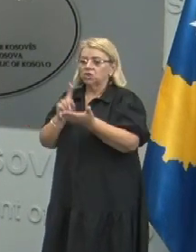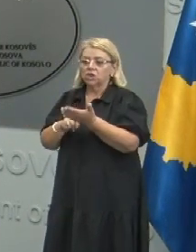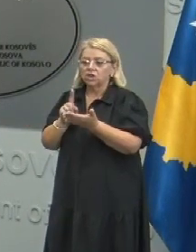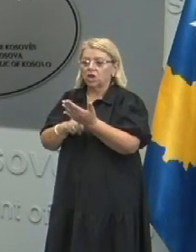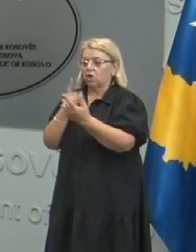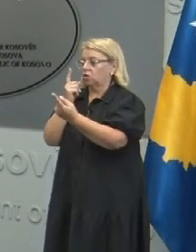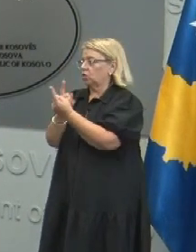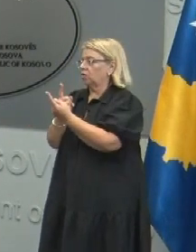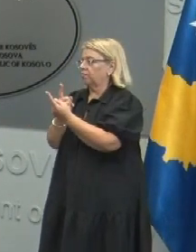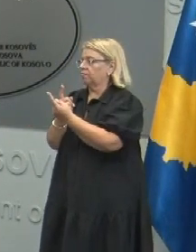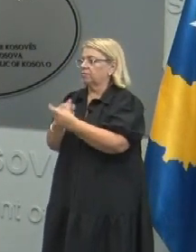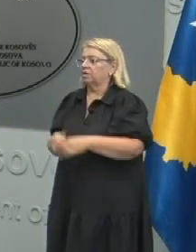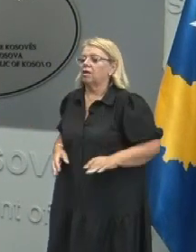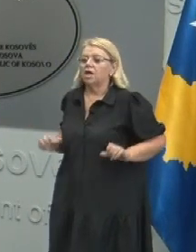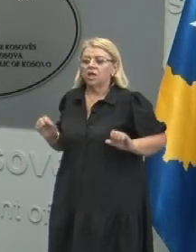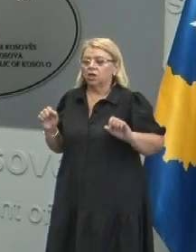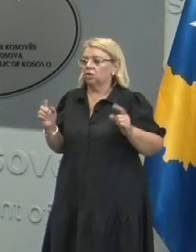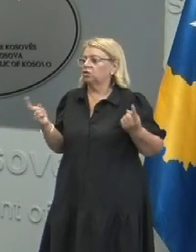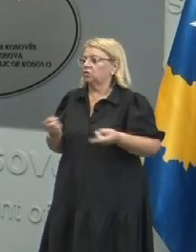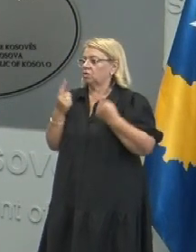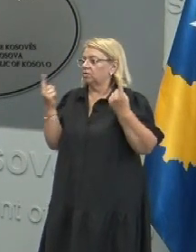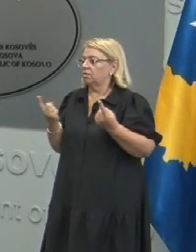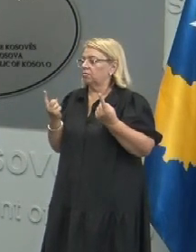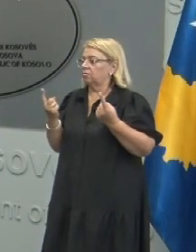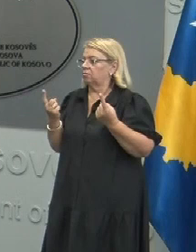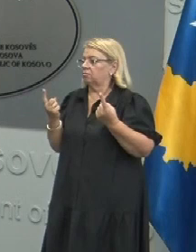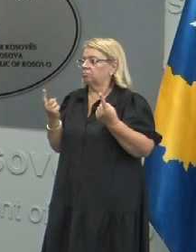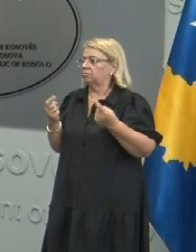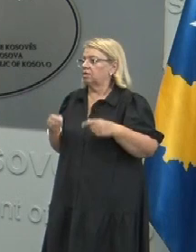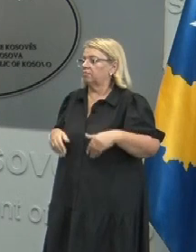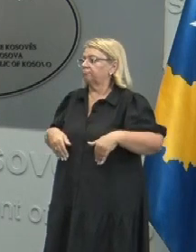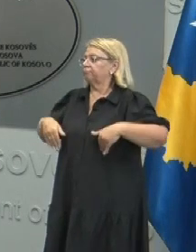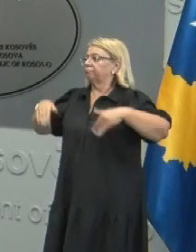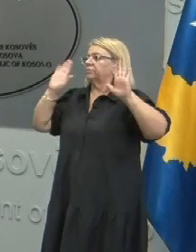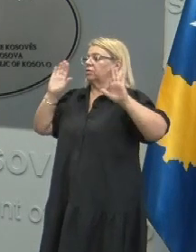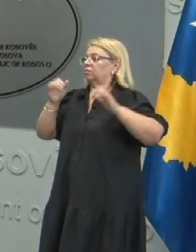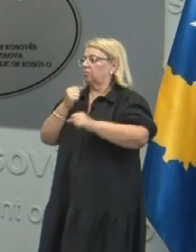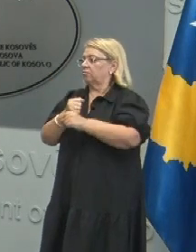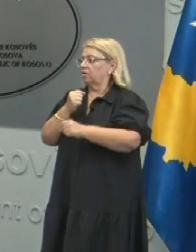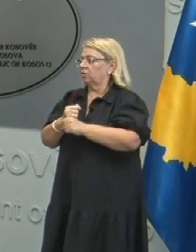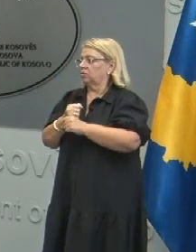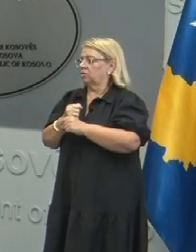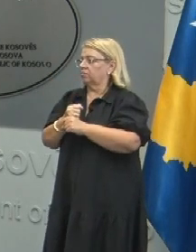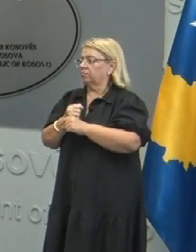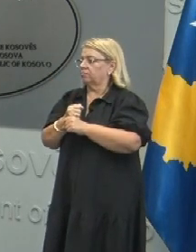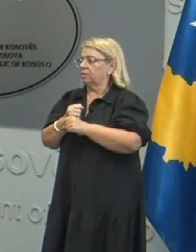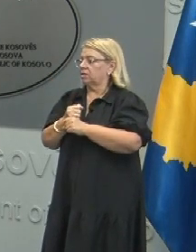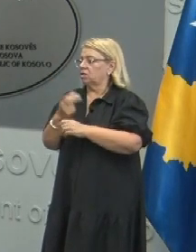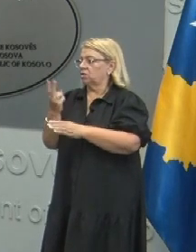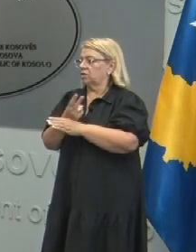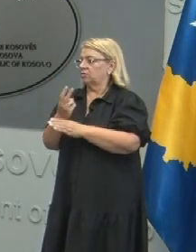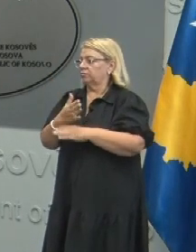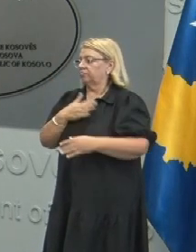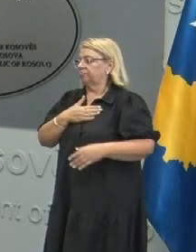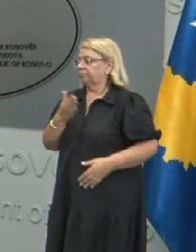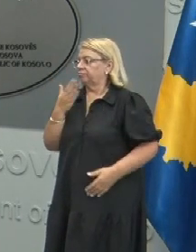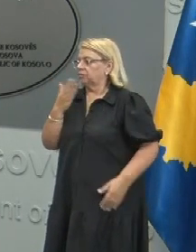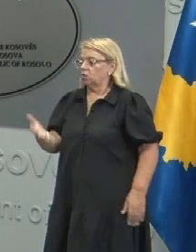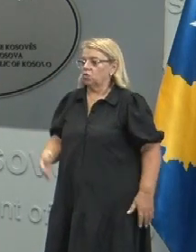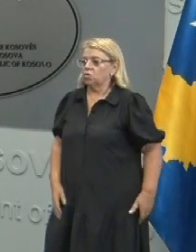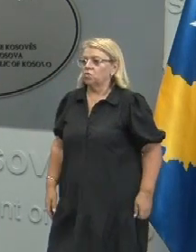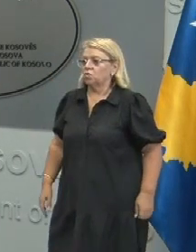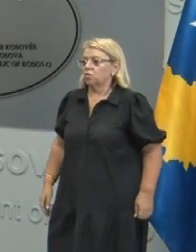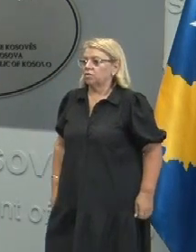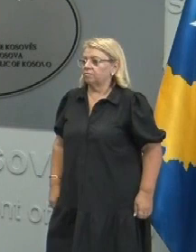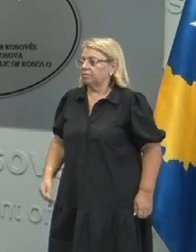një situatë që do të bojkotohen puna nga disa sektorë të ndryshëm publik të vendit tonë. Faleminderit. Ka pas